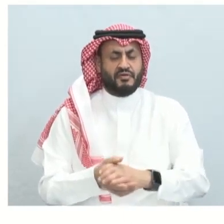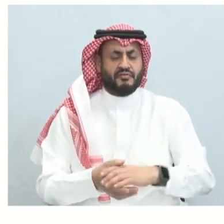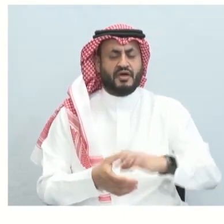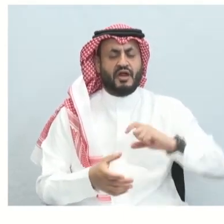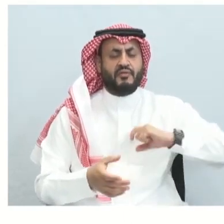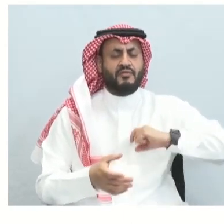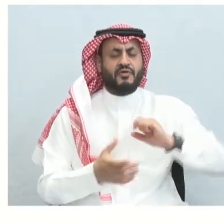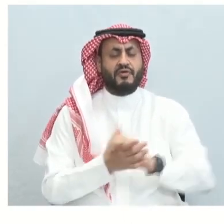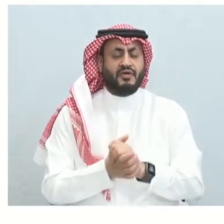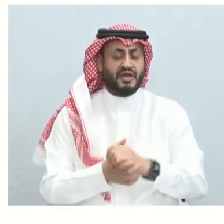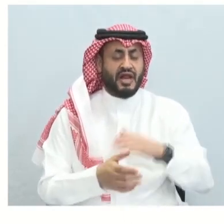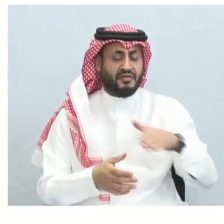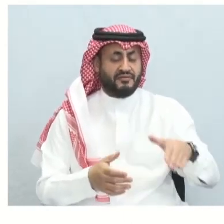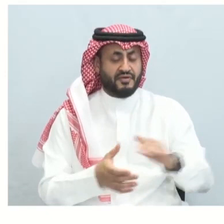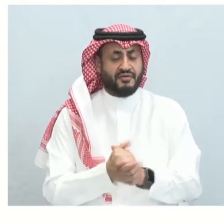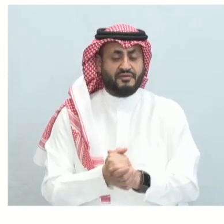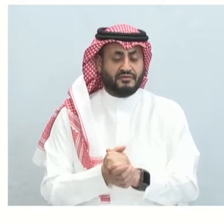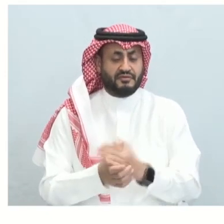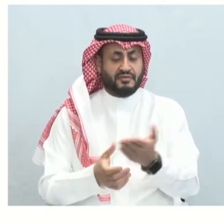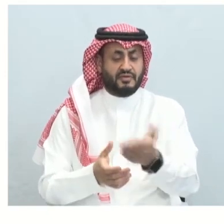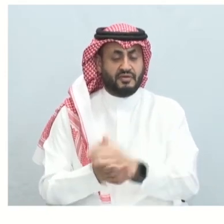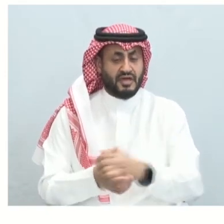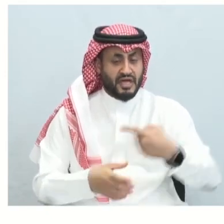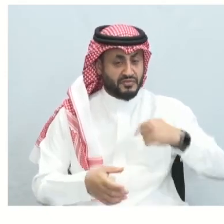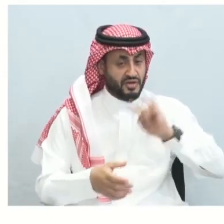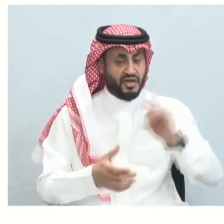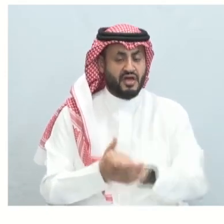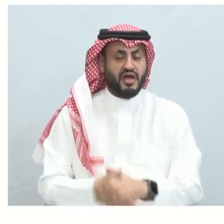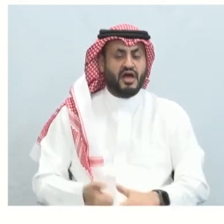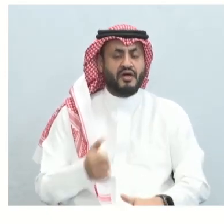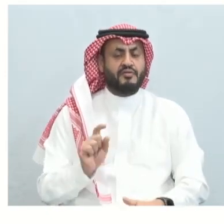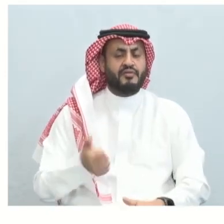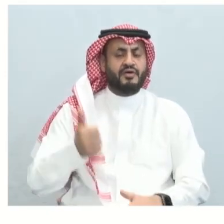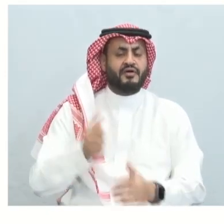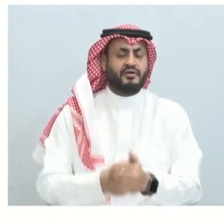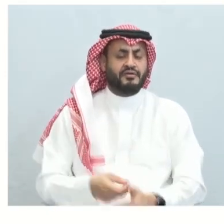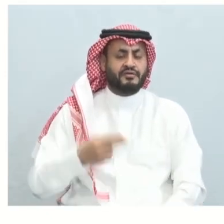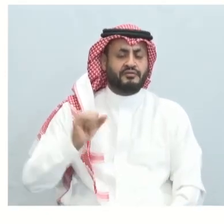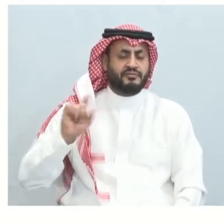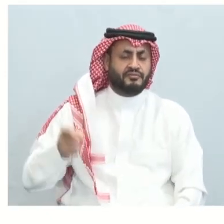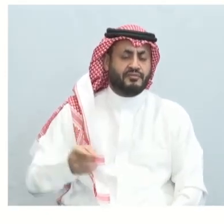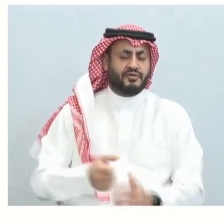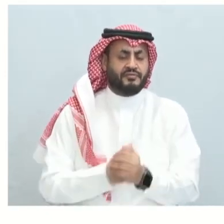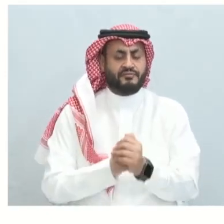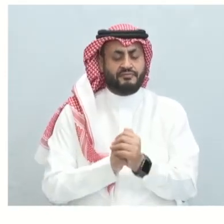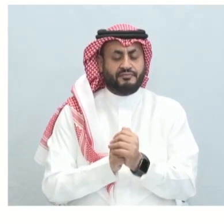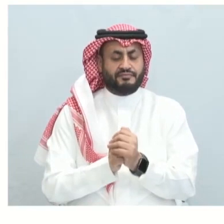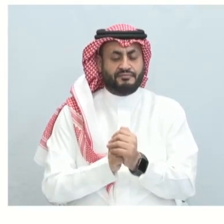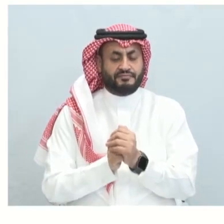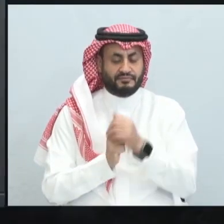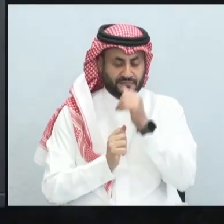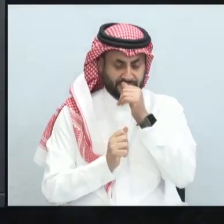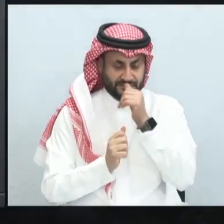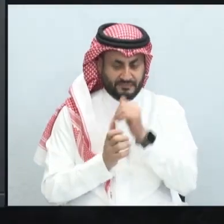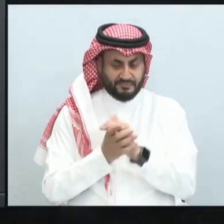يهم انه كان يكن فقال يا ابا عمير يا ابا عمير ما فعل النغير وايضا